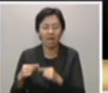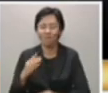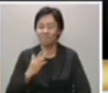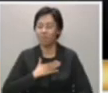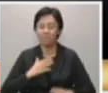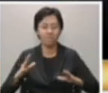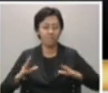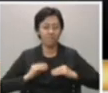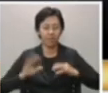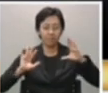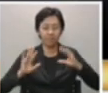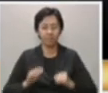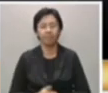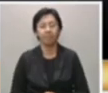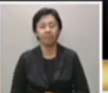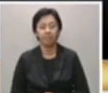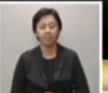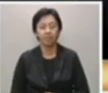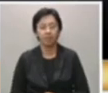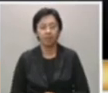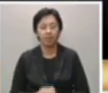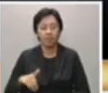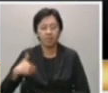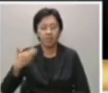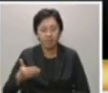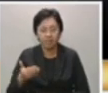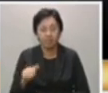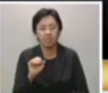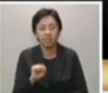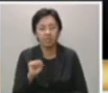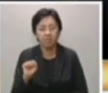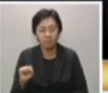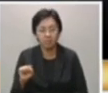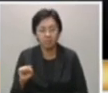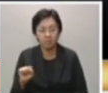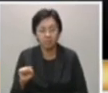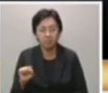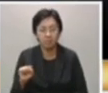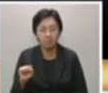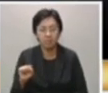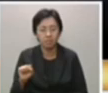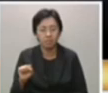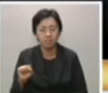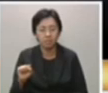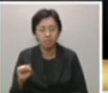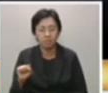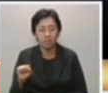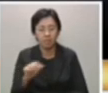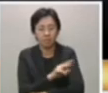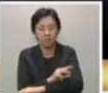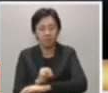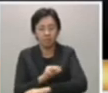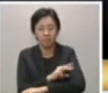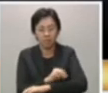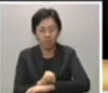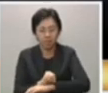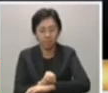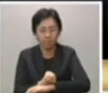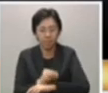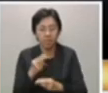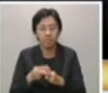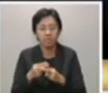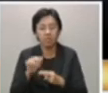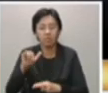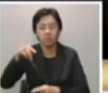ได้ต่อไปซึ่งระดับต่อไปท่านสมาชิกสภาผู้แทนราษฎรจากจังหวัดมหาสารคามคือคุณยุทธพงศ์จัดเ